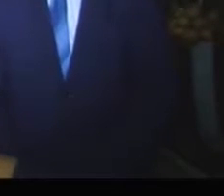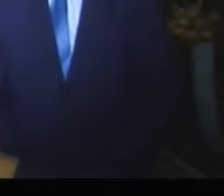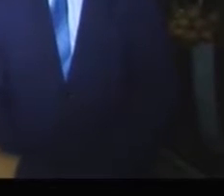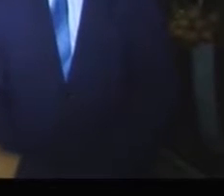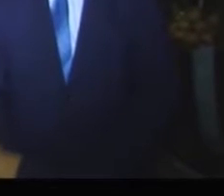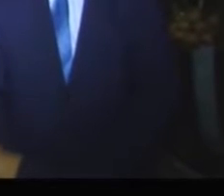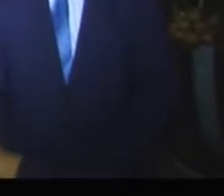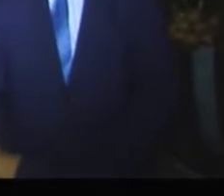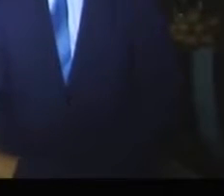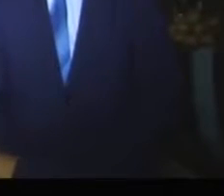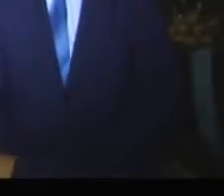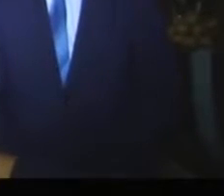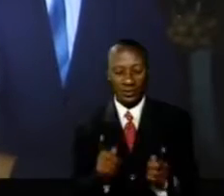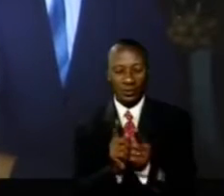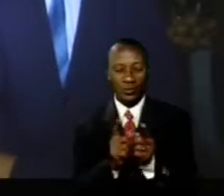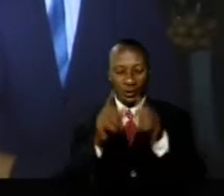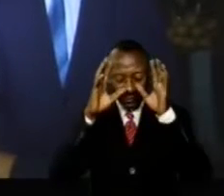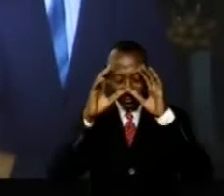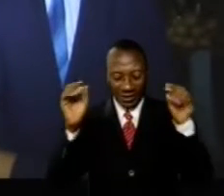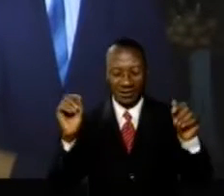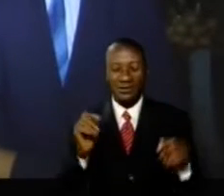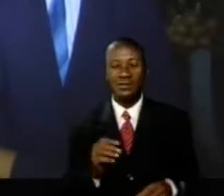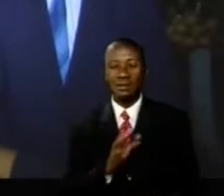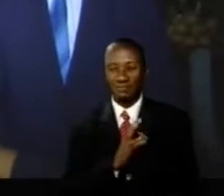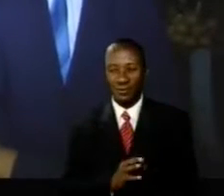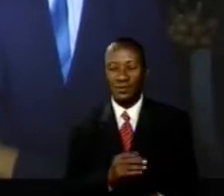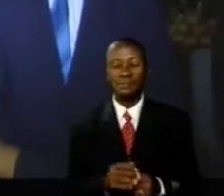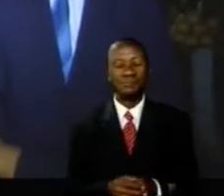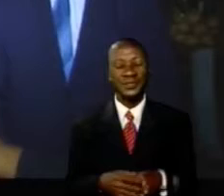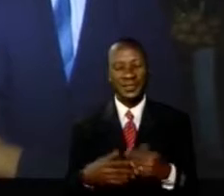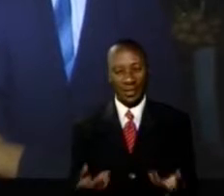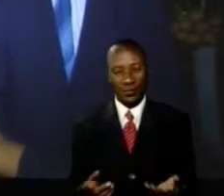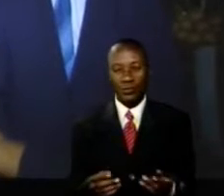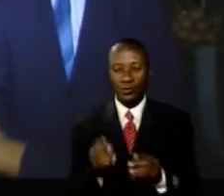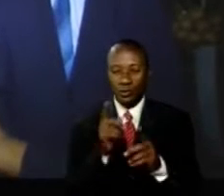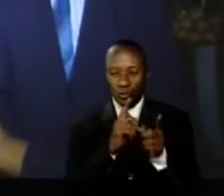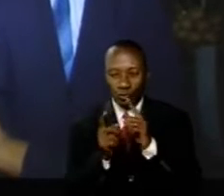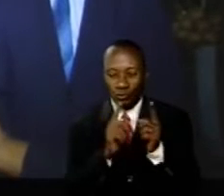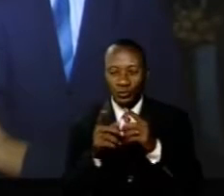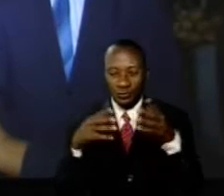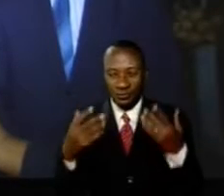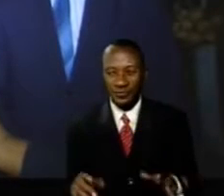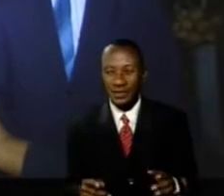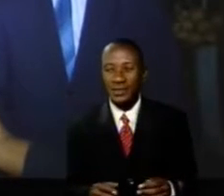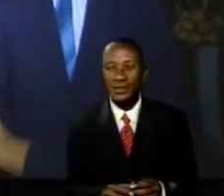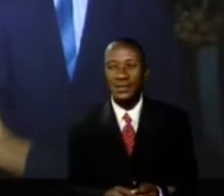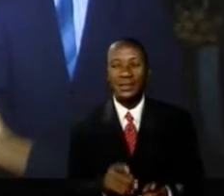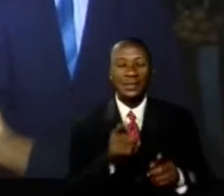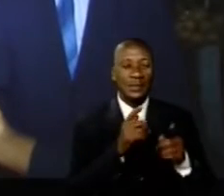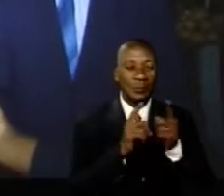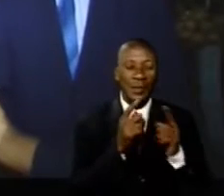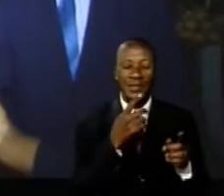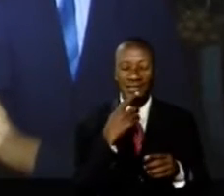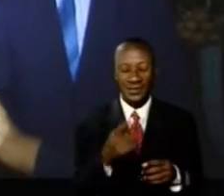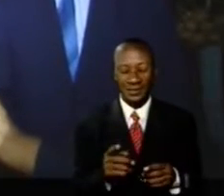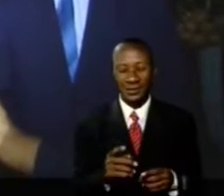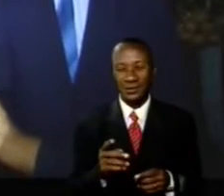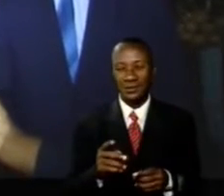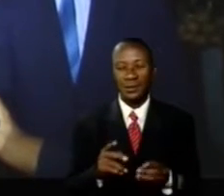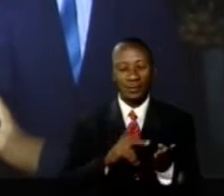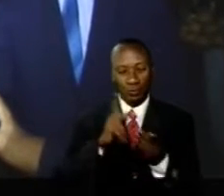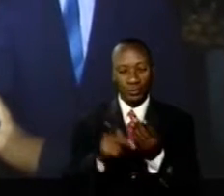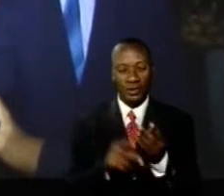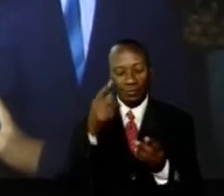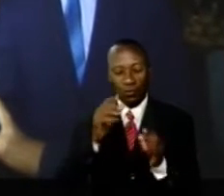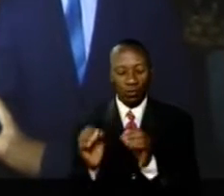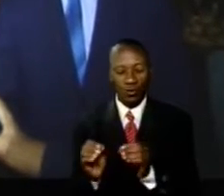Mina. Nous avons souhaité rencontrer le président pour un point de situation sur l'avancement du projet de l'organisation